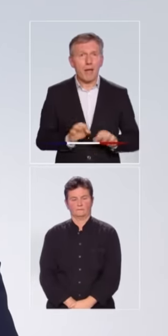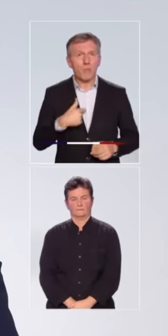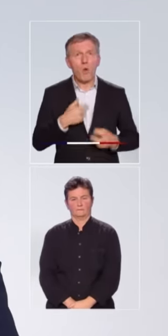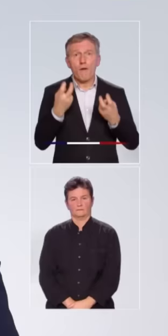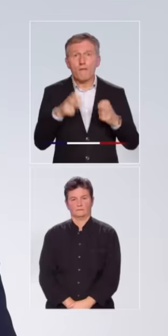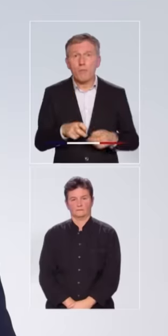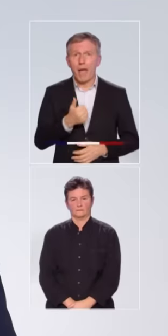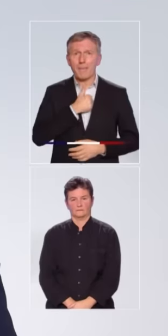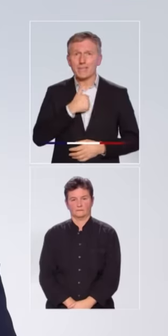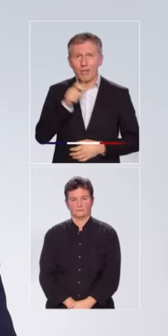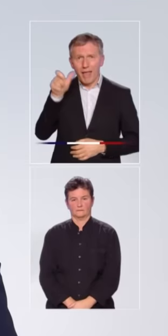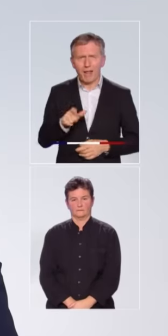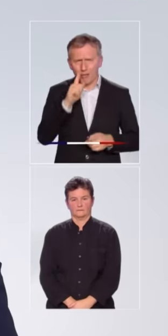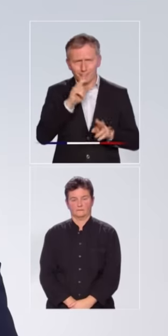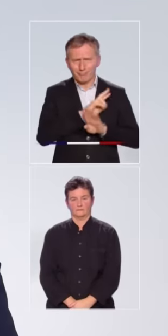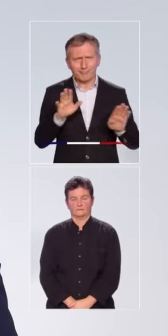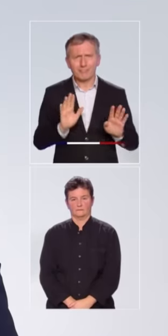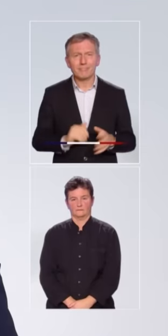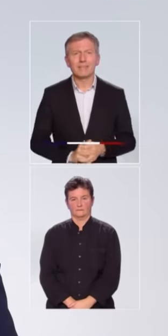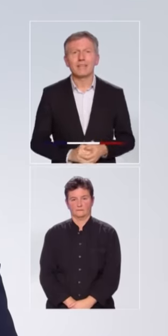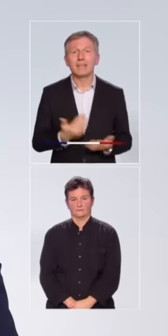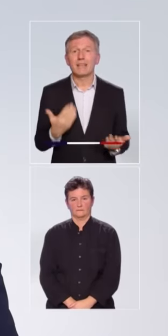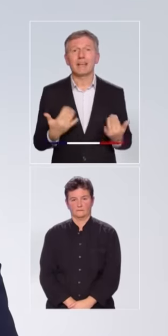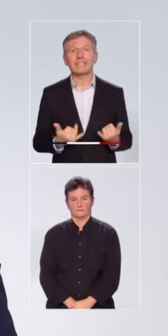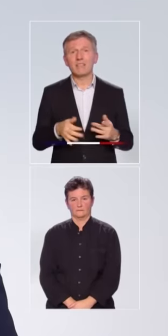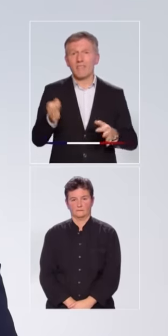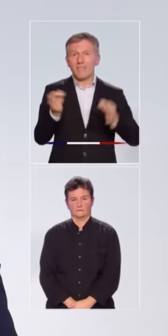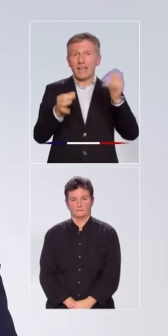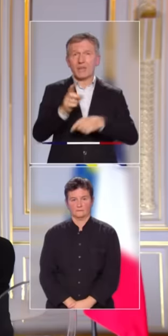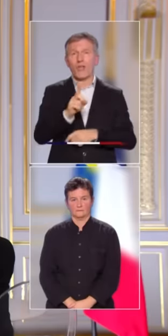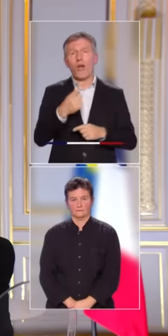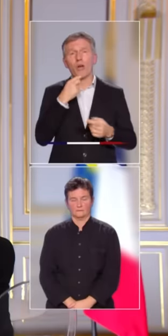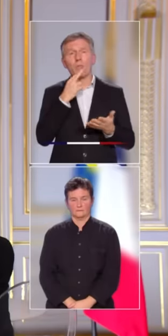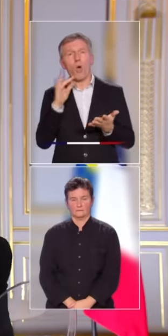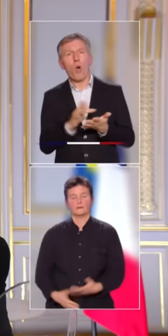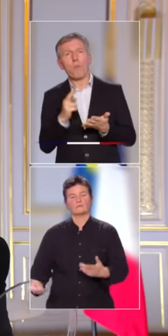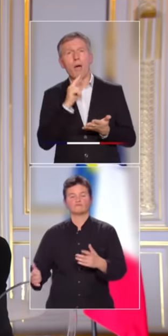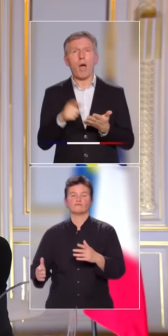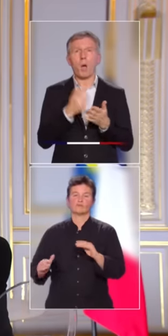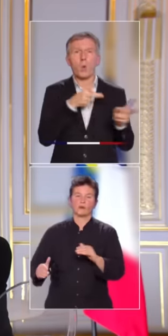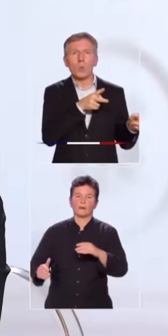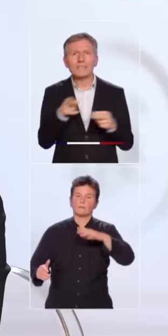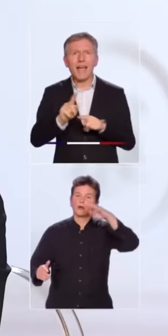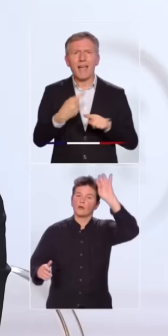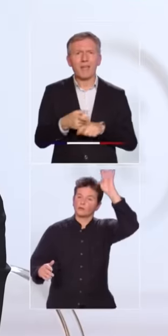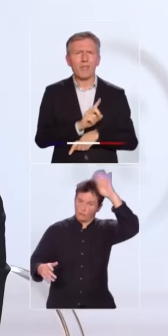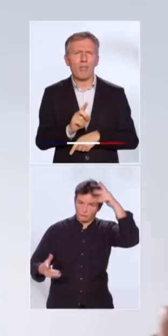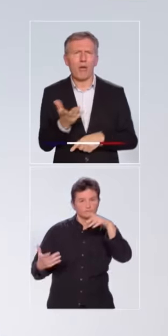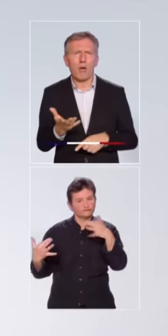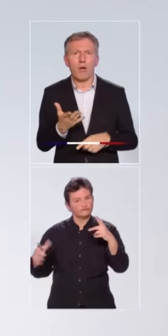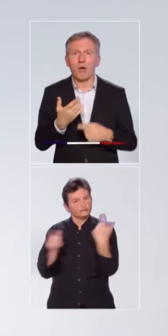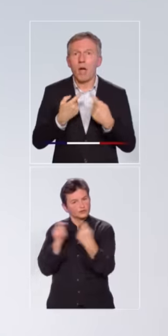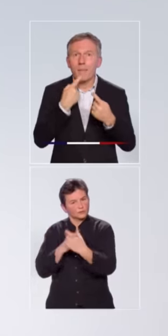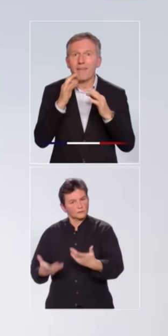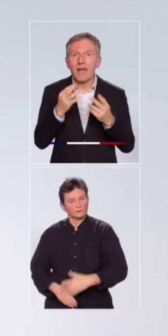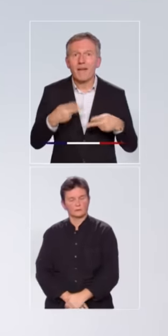les personnaliser, ça n'a aucun sens. Nous ne sommes pas dans une fiction, ça n'est pas un roman, une série. Enfin, Trump lui parle, On parle